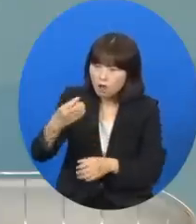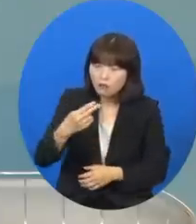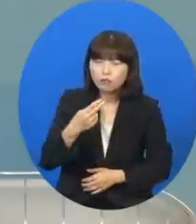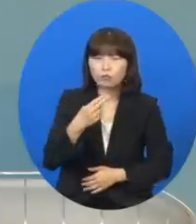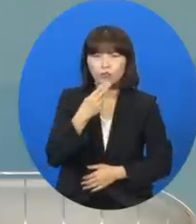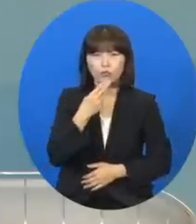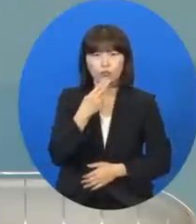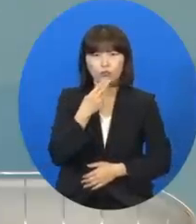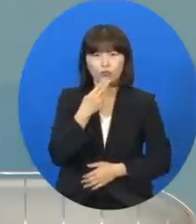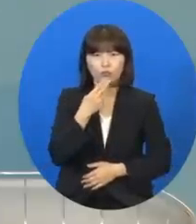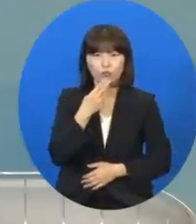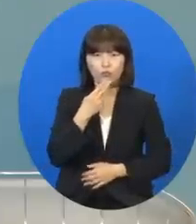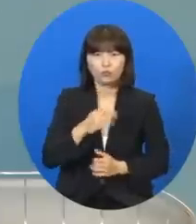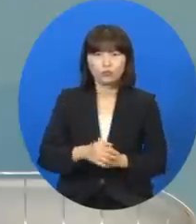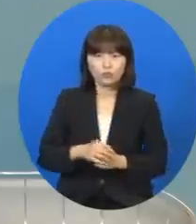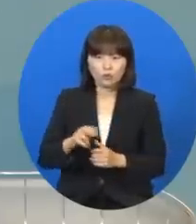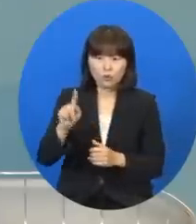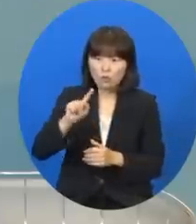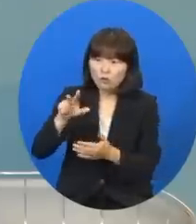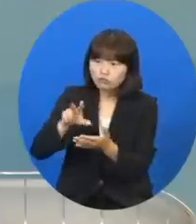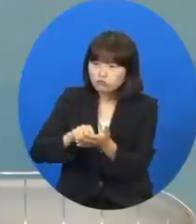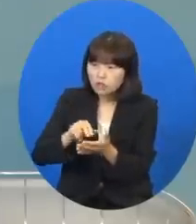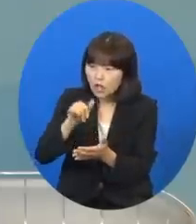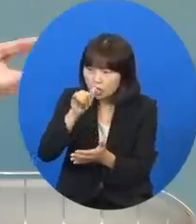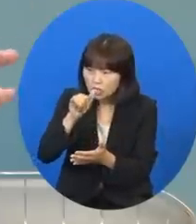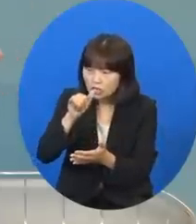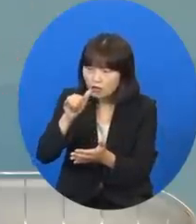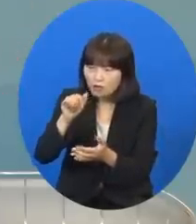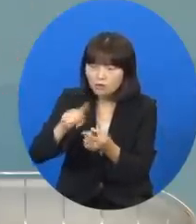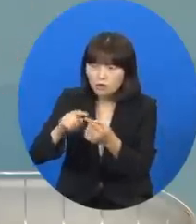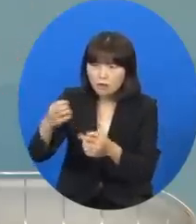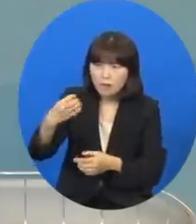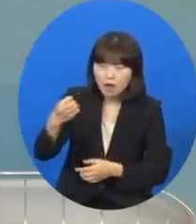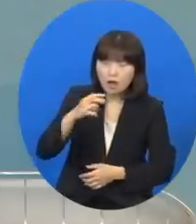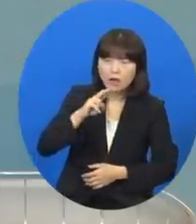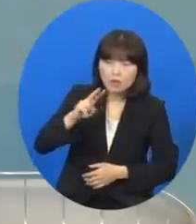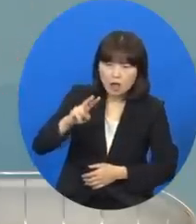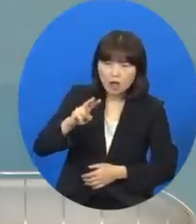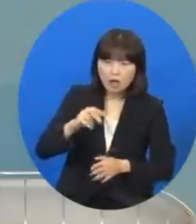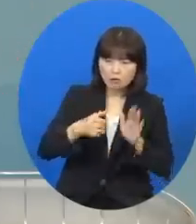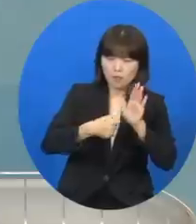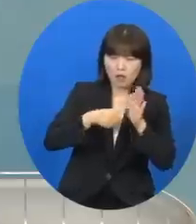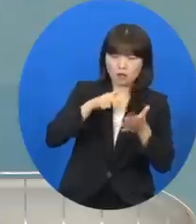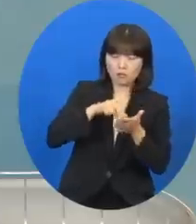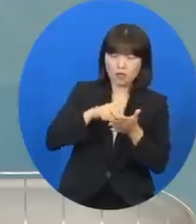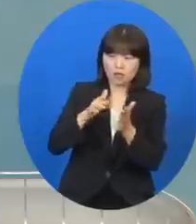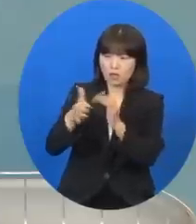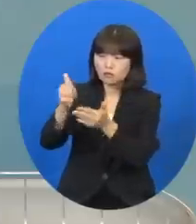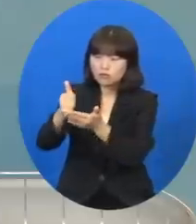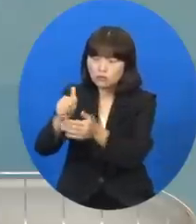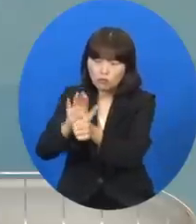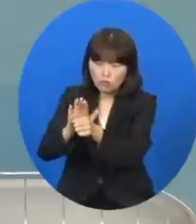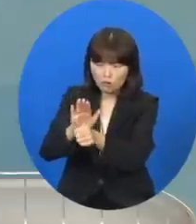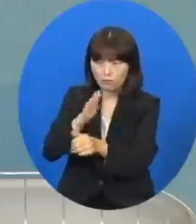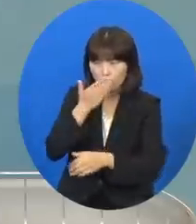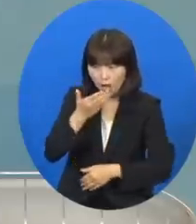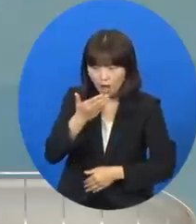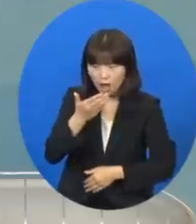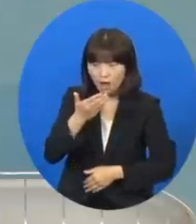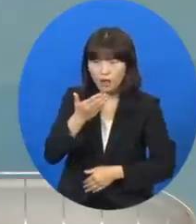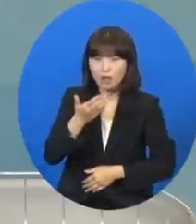되고 뭐가 문제가 있으면 문제라고 이야기를 해야 빌라도도 예수를 도와줄 거 아닙니까? 그래서